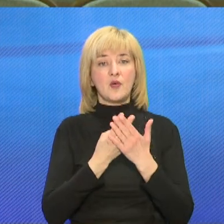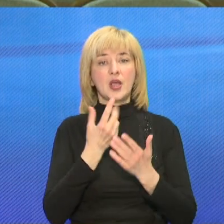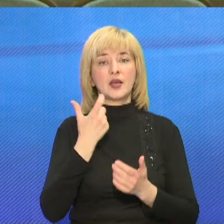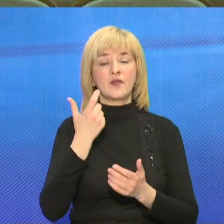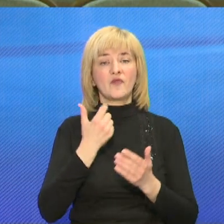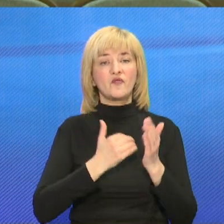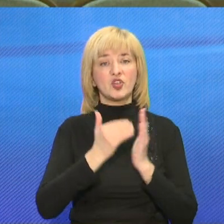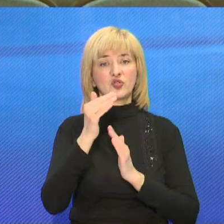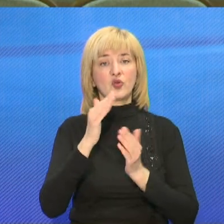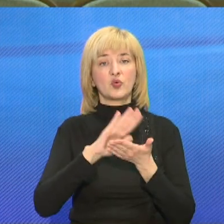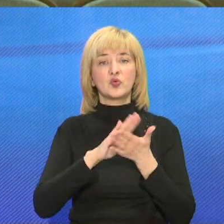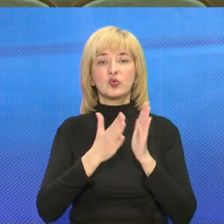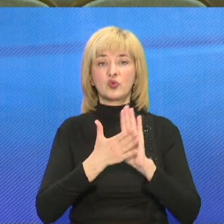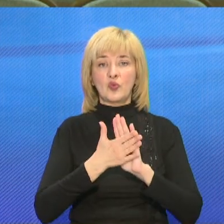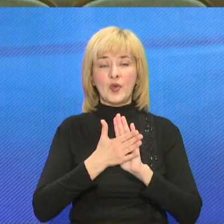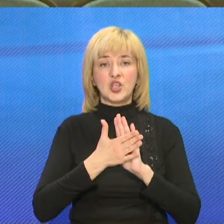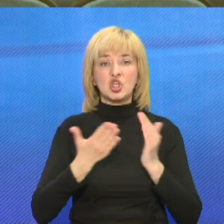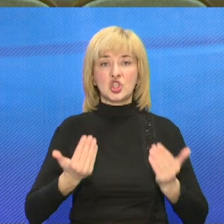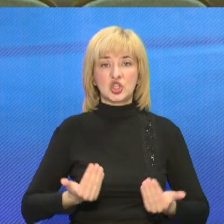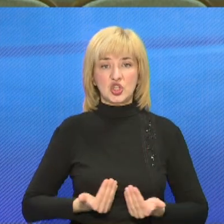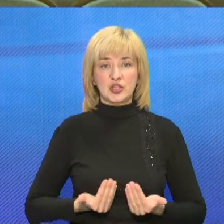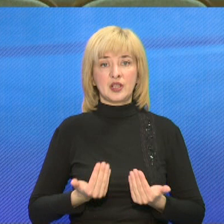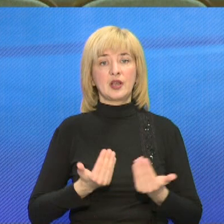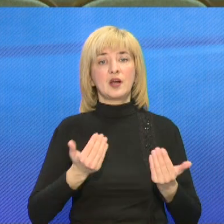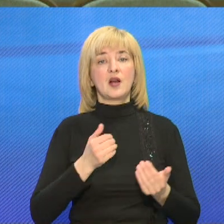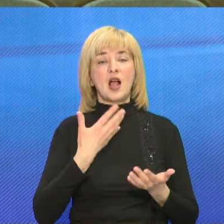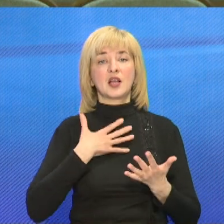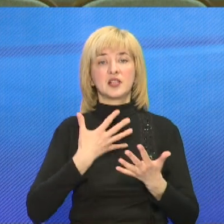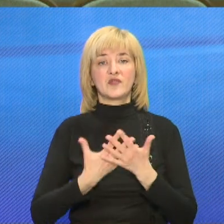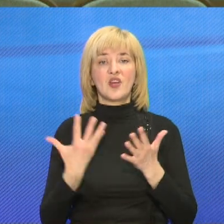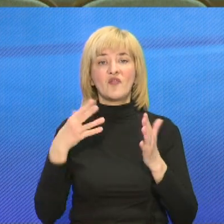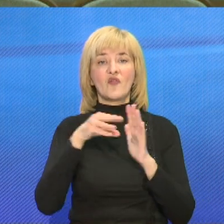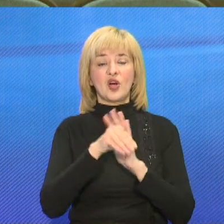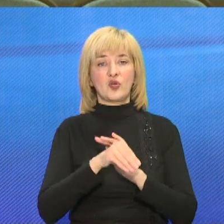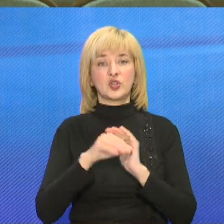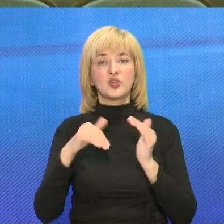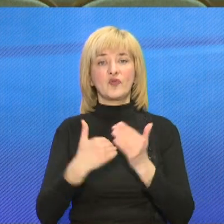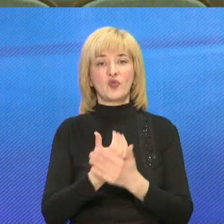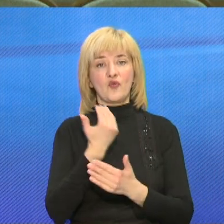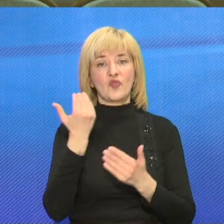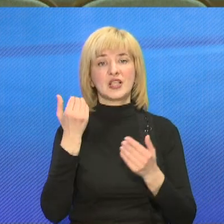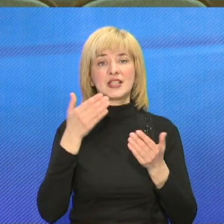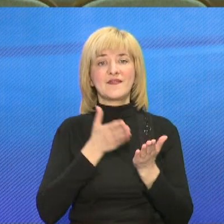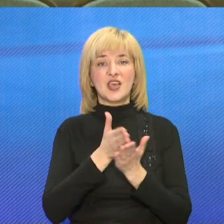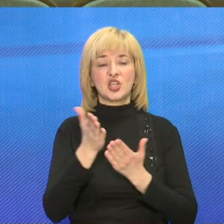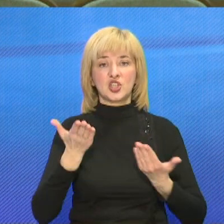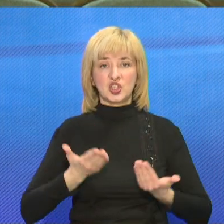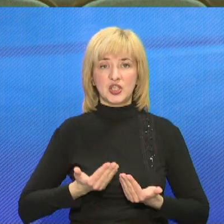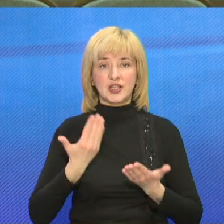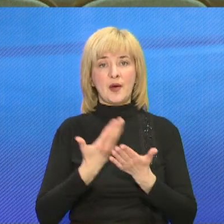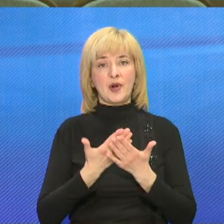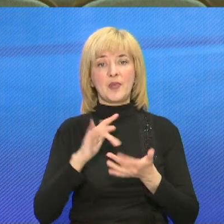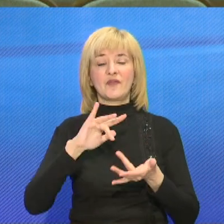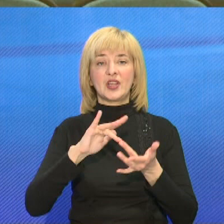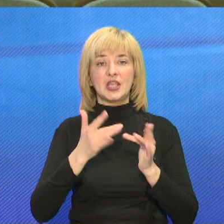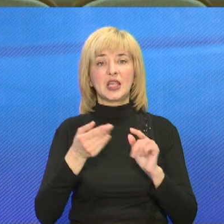ступень життевости. Активно уходит у новые сучасные сферы ужитку, например, у интернет-простору. И это свечит про ее